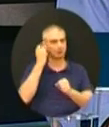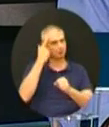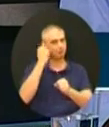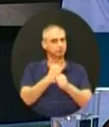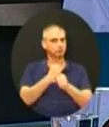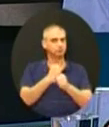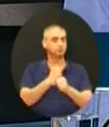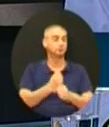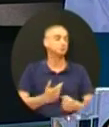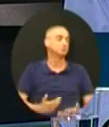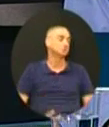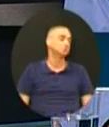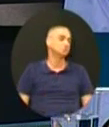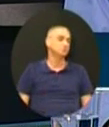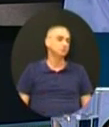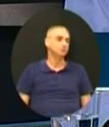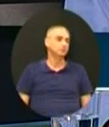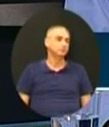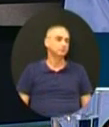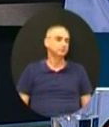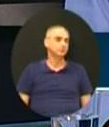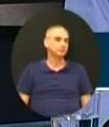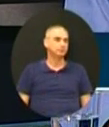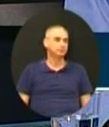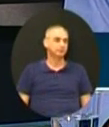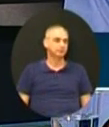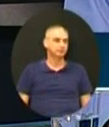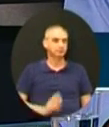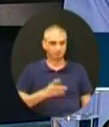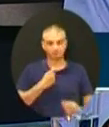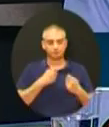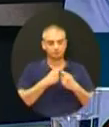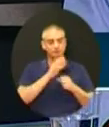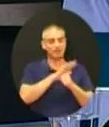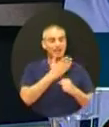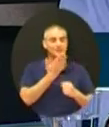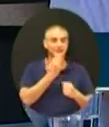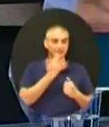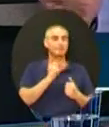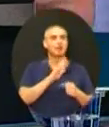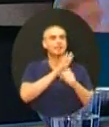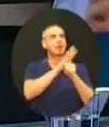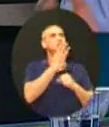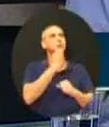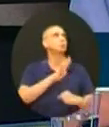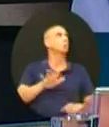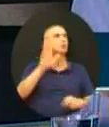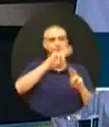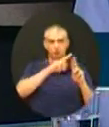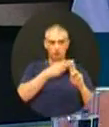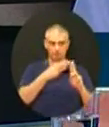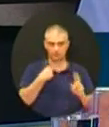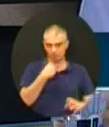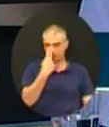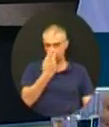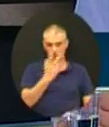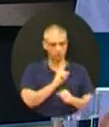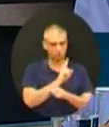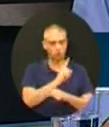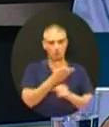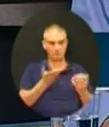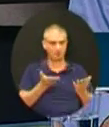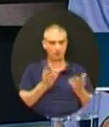הזה? תראי, יש פה עניינים שתלויים גם בלחץ ישראלי וגם בלחץ יהודי. יש פה, אני לפחות רואה בתקופה